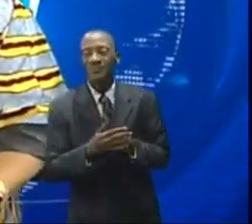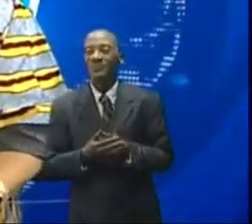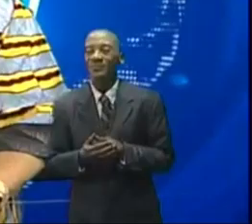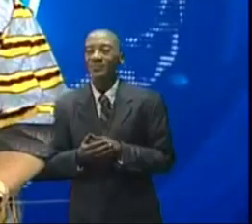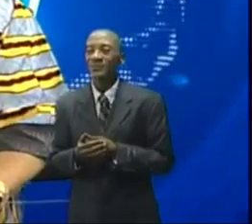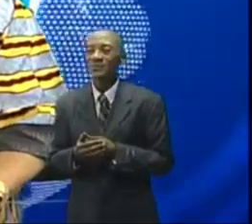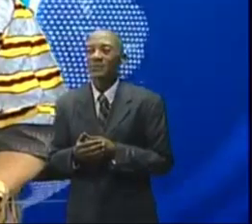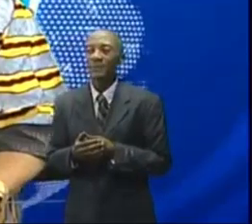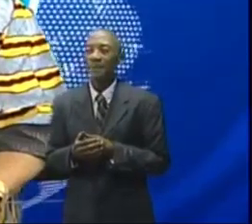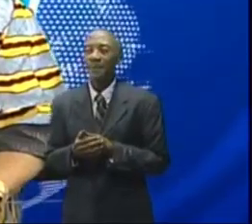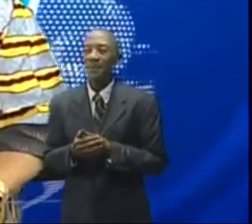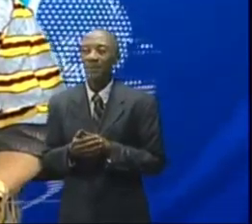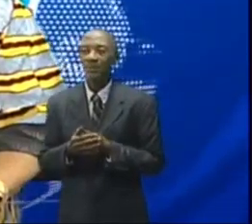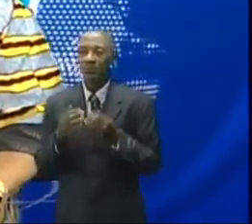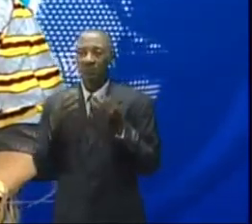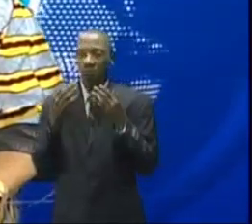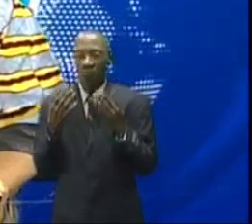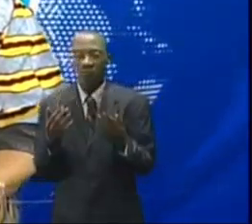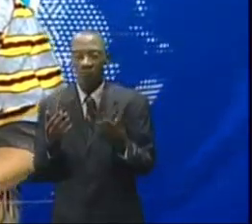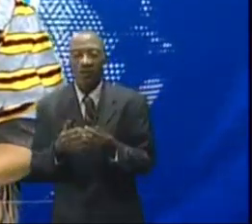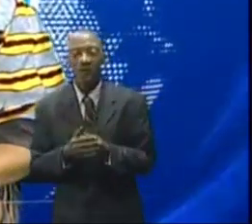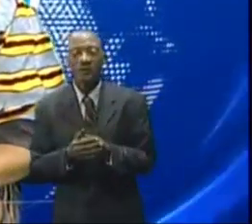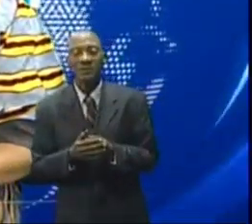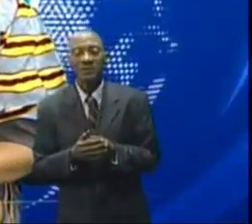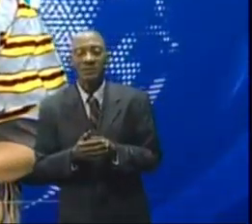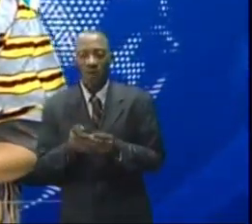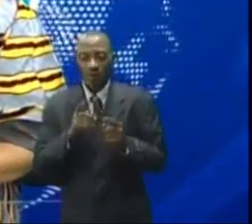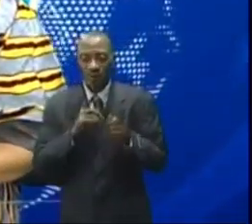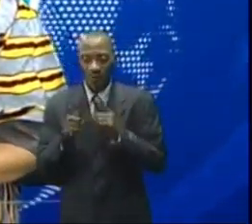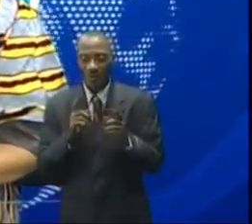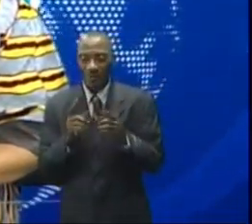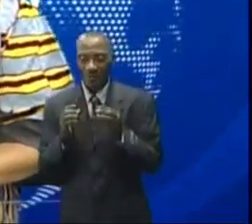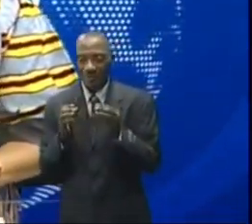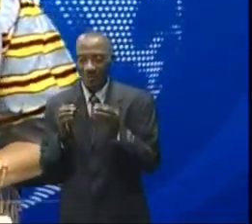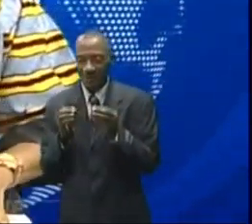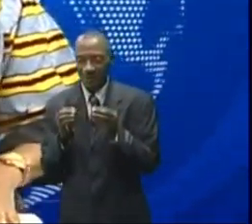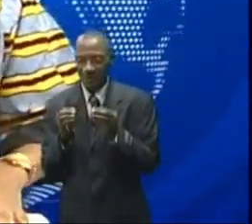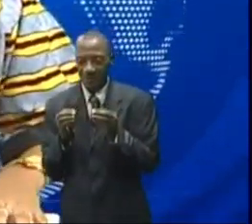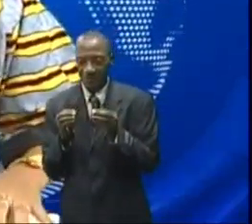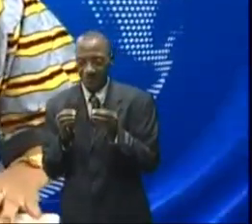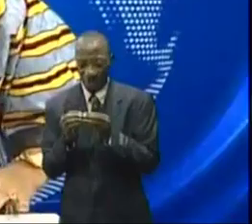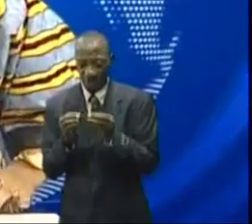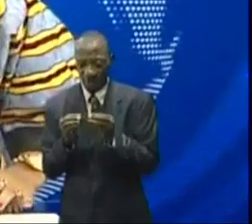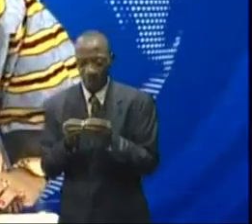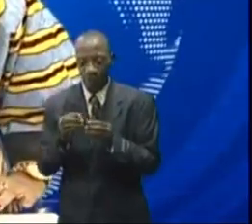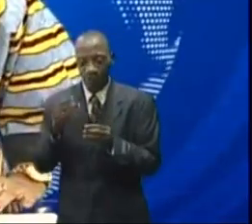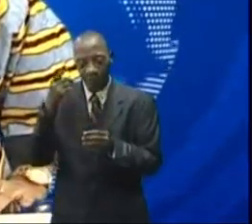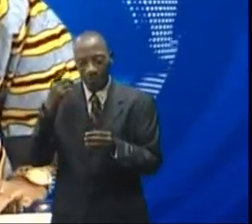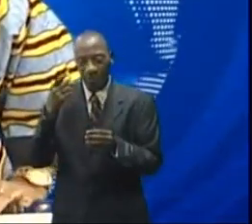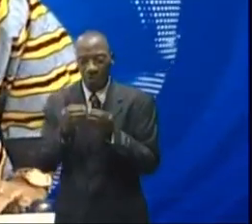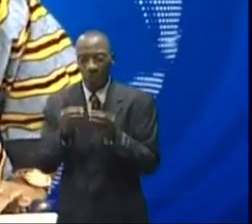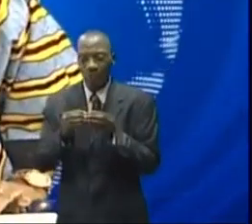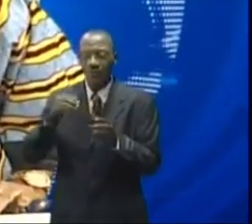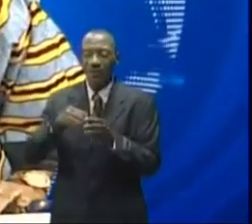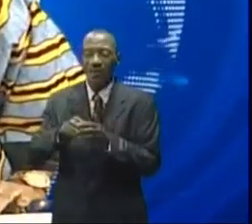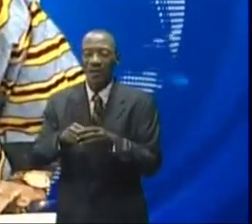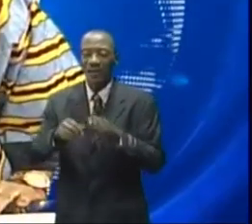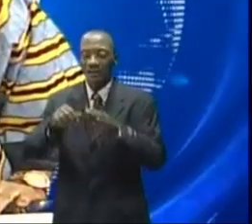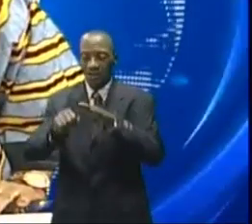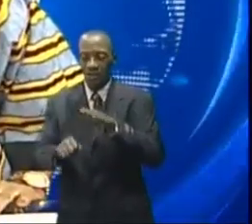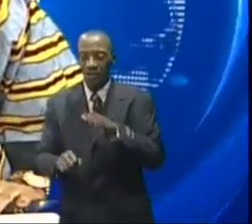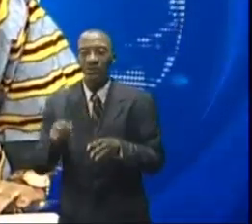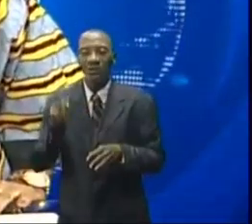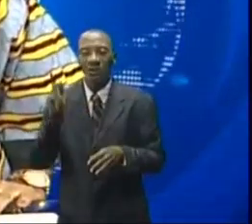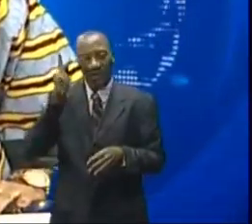retour d'expérience du paysage des Mwembo dans le sud et au Katanga. Mise en place d'une